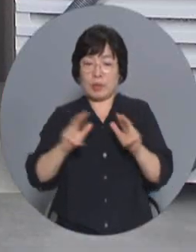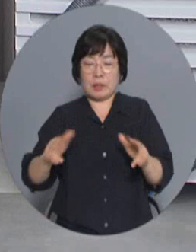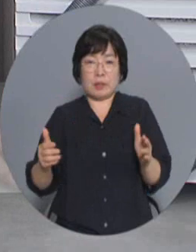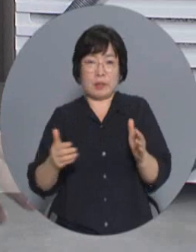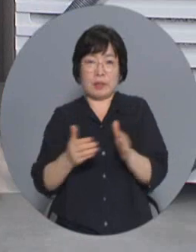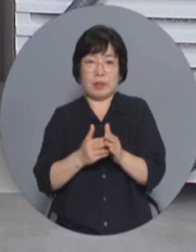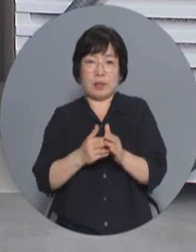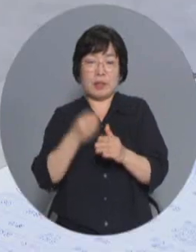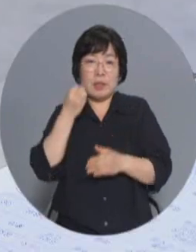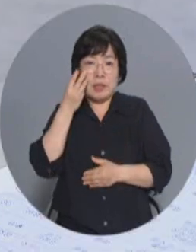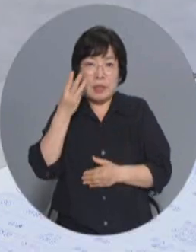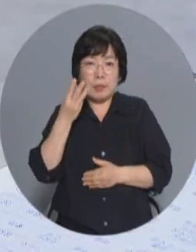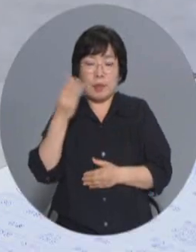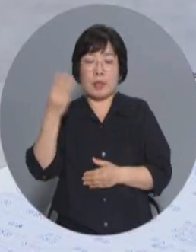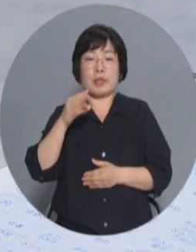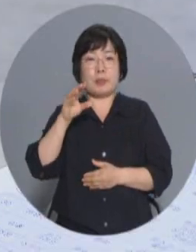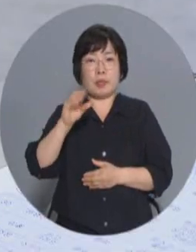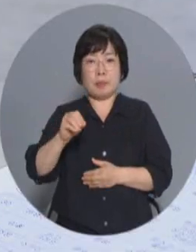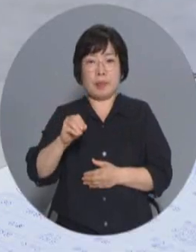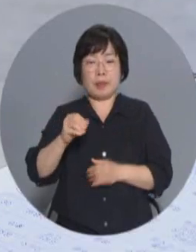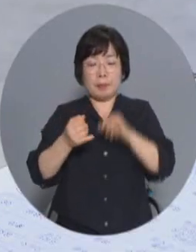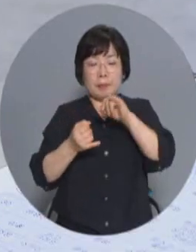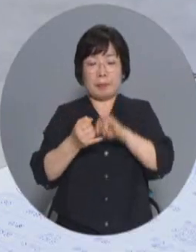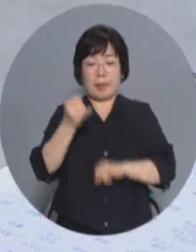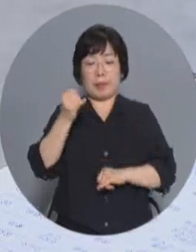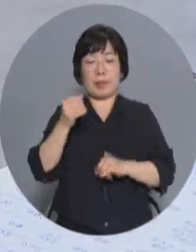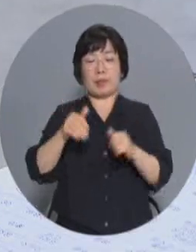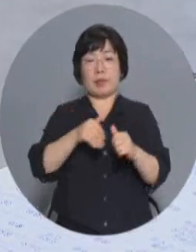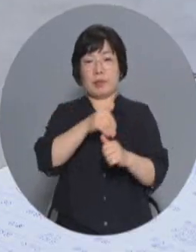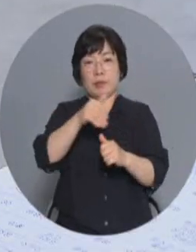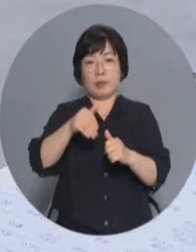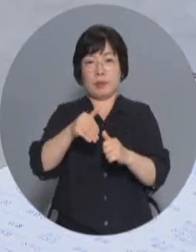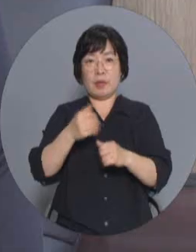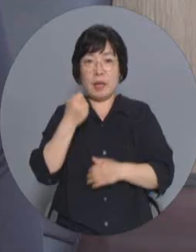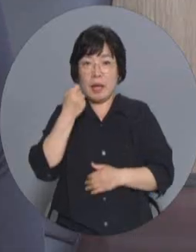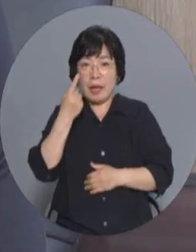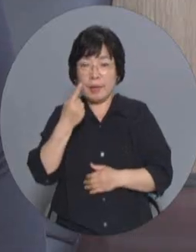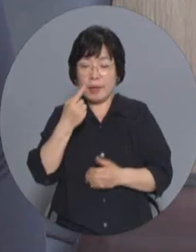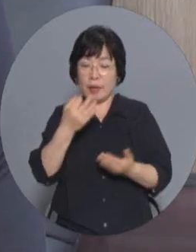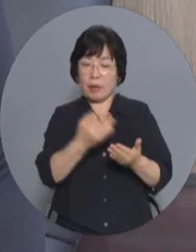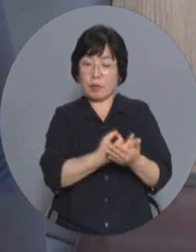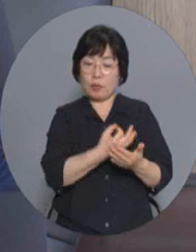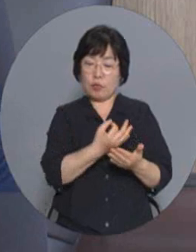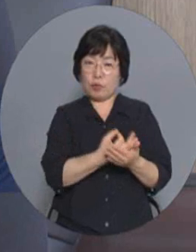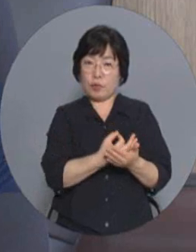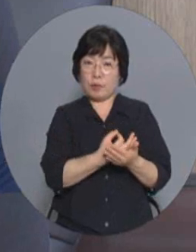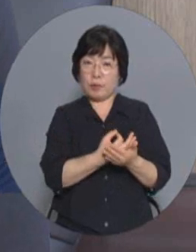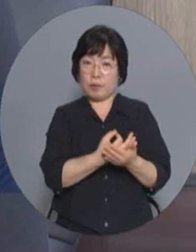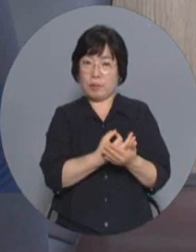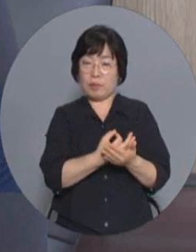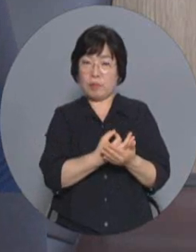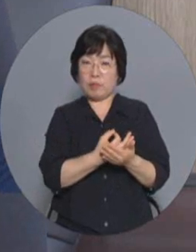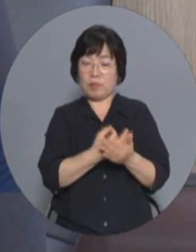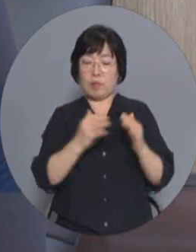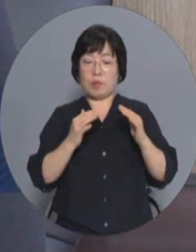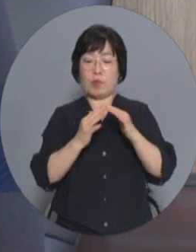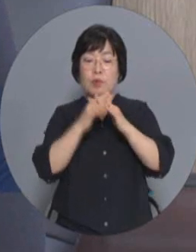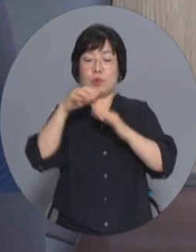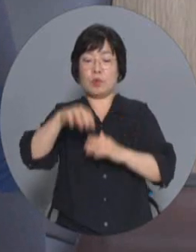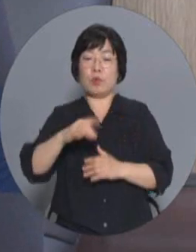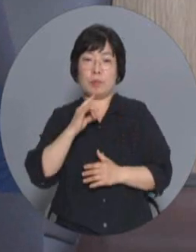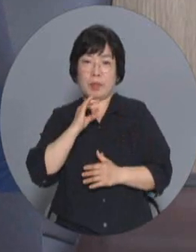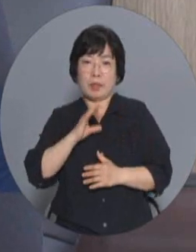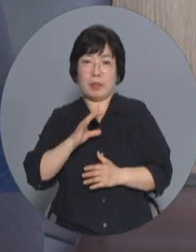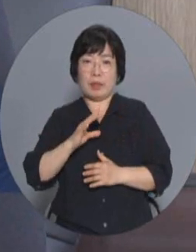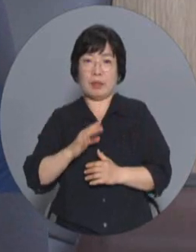지금까지 3개월치 3천여만 원을 받지 못하고 있습니다. 한 달에 수입이 날 수 있는 데가 이